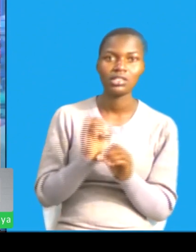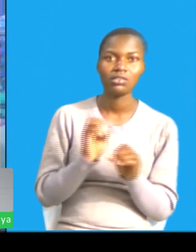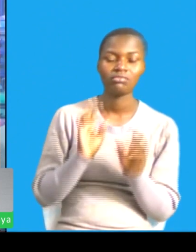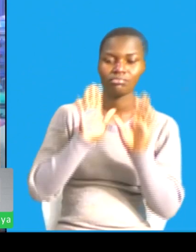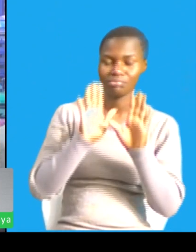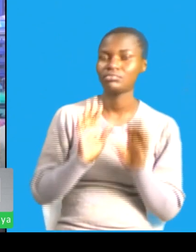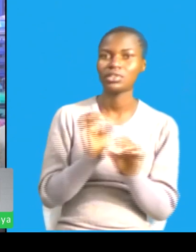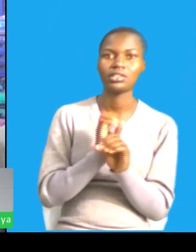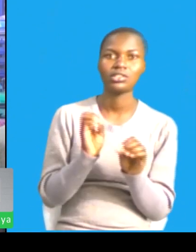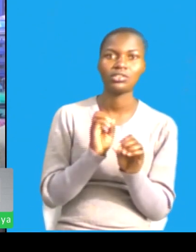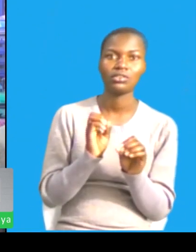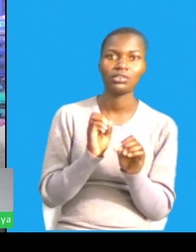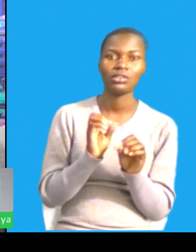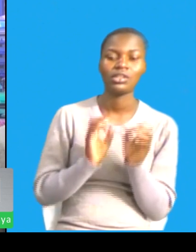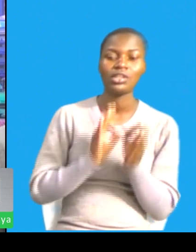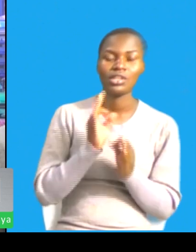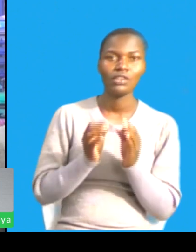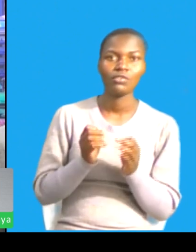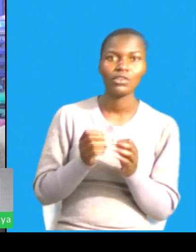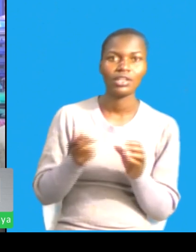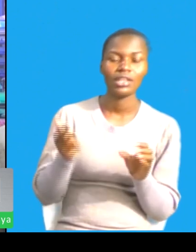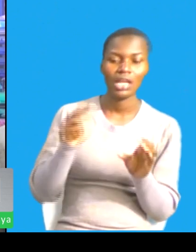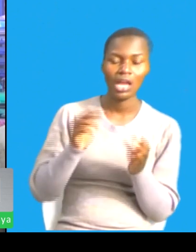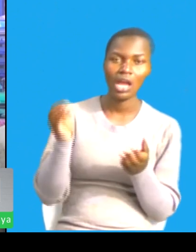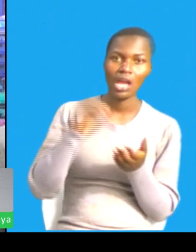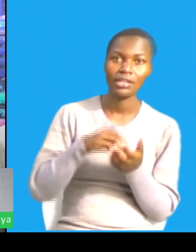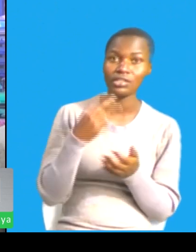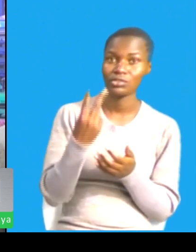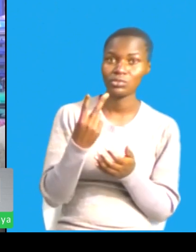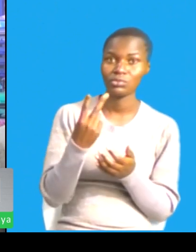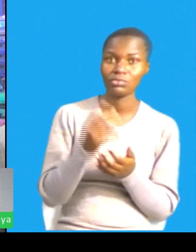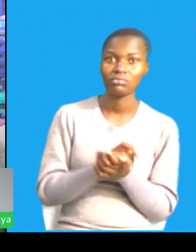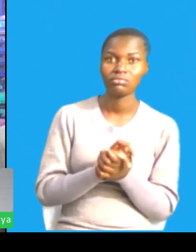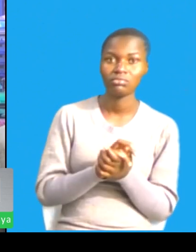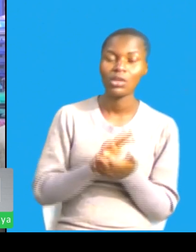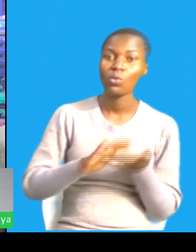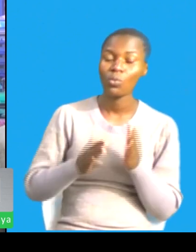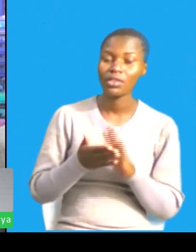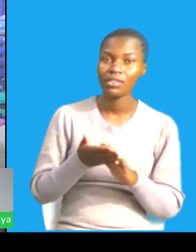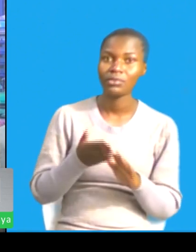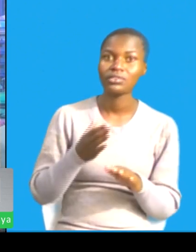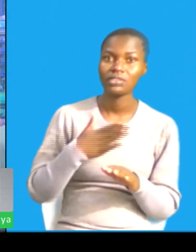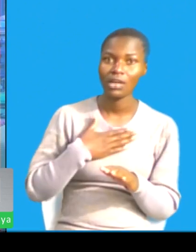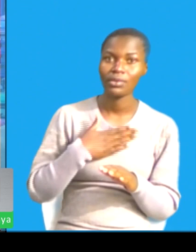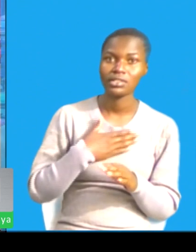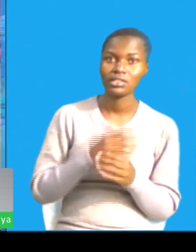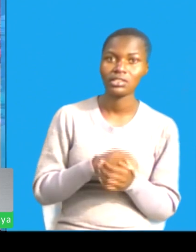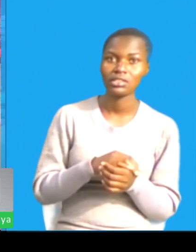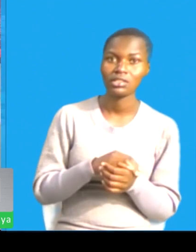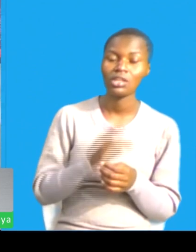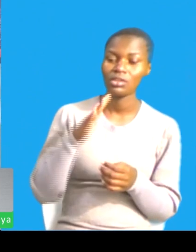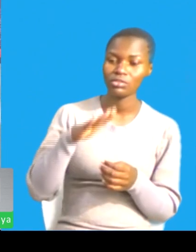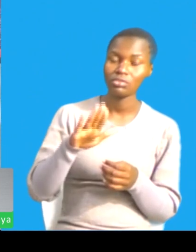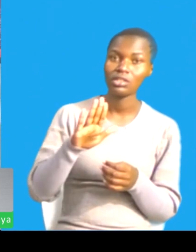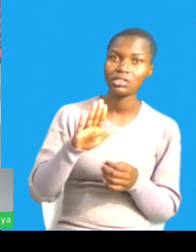many. Even if you are putting 2. Sasa but vile minus ours. Sasa vile nakuwa Jonah,